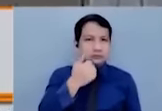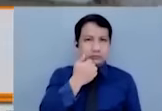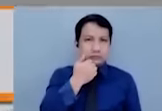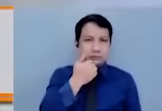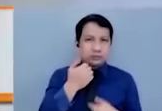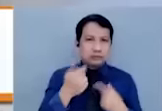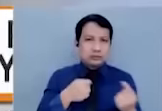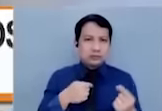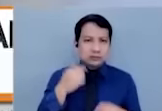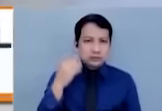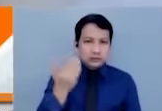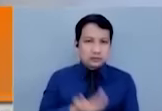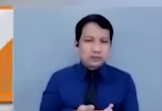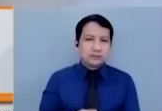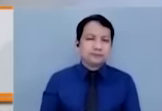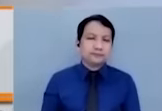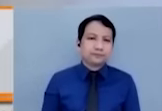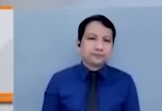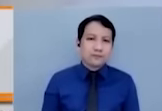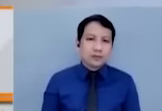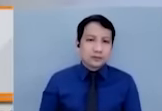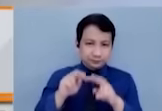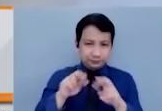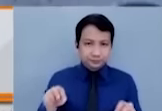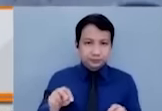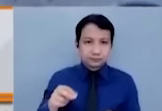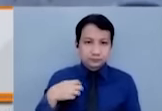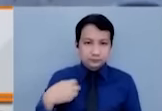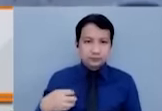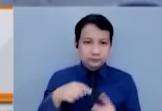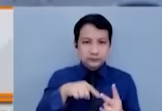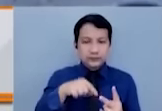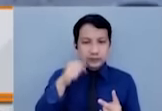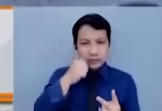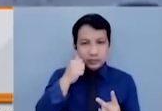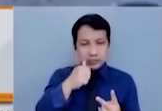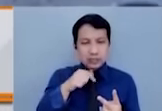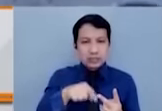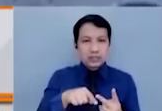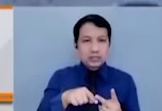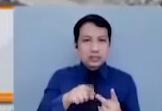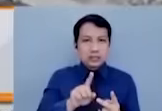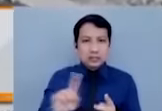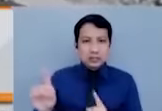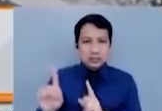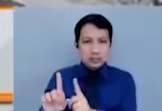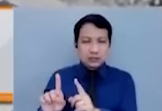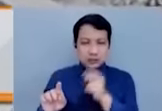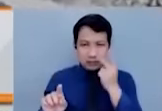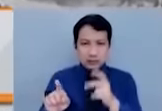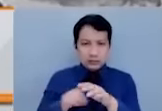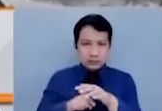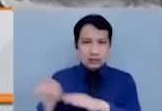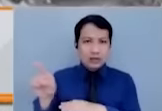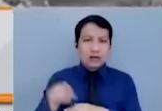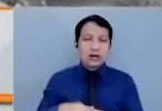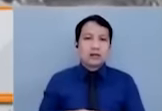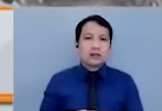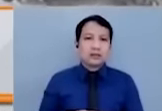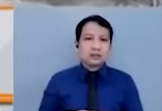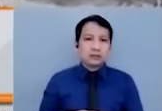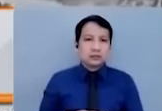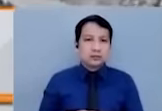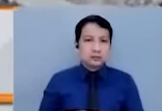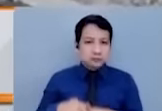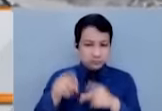anak. Pinaghahanap na ng mga pulis ang dalawang salarin na nakita pa raw ng ilang residente habang tumatakas. Nakita ng mga tao rin